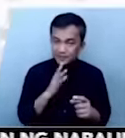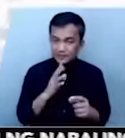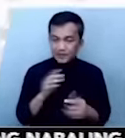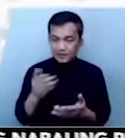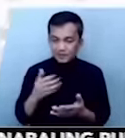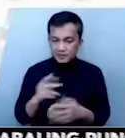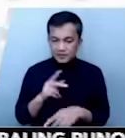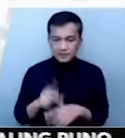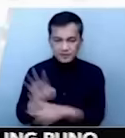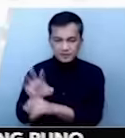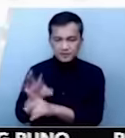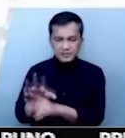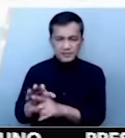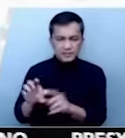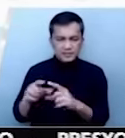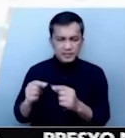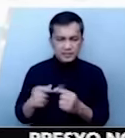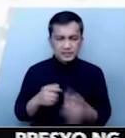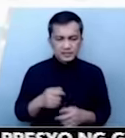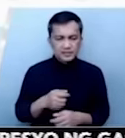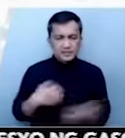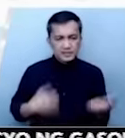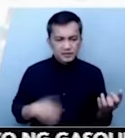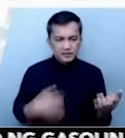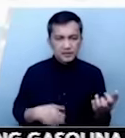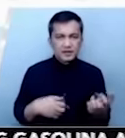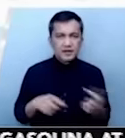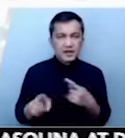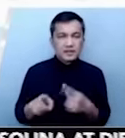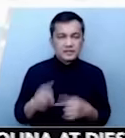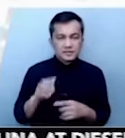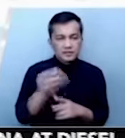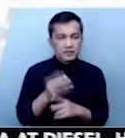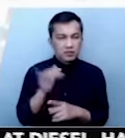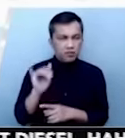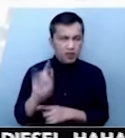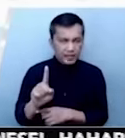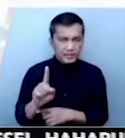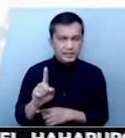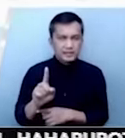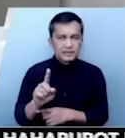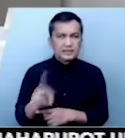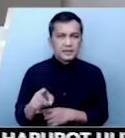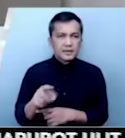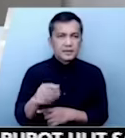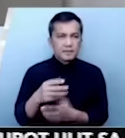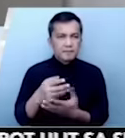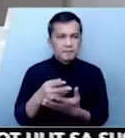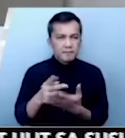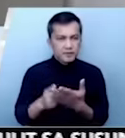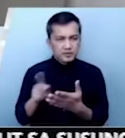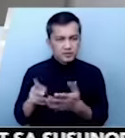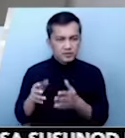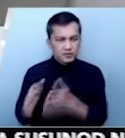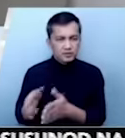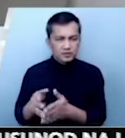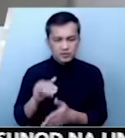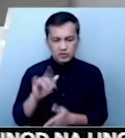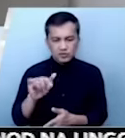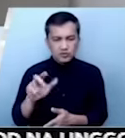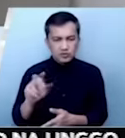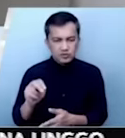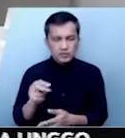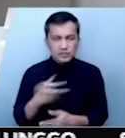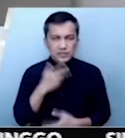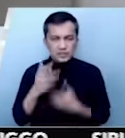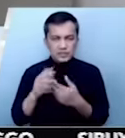sikat na Japanese rock band na Rad Wimps sa May 1. Bahagi ito ng The Way You Yawn and The Outcry of Peace